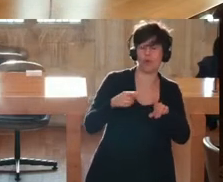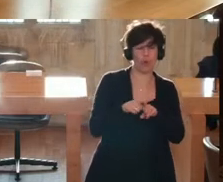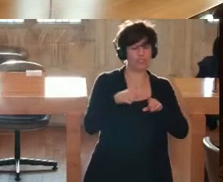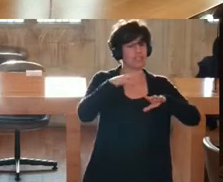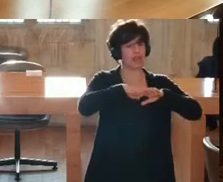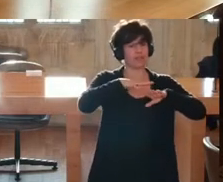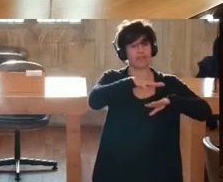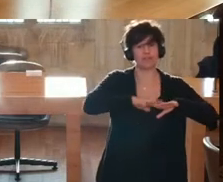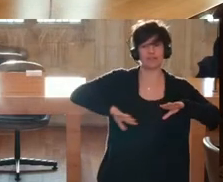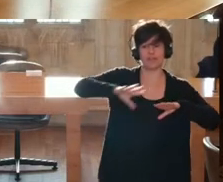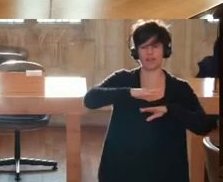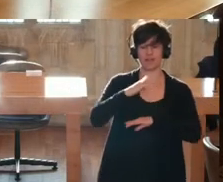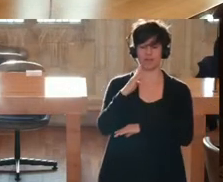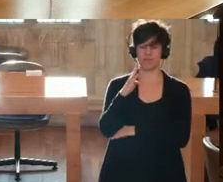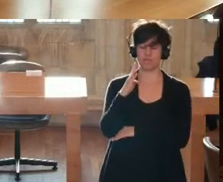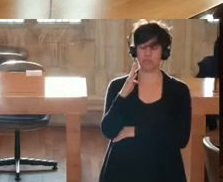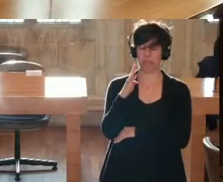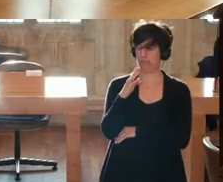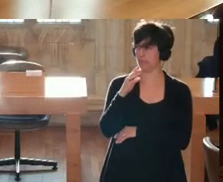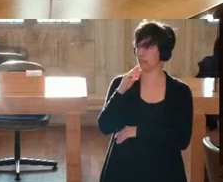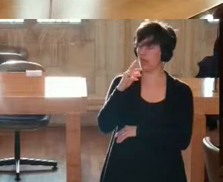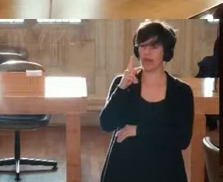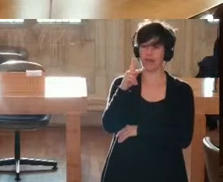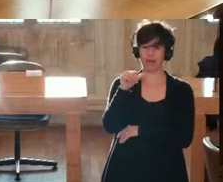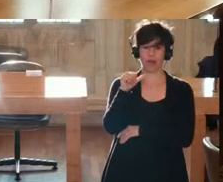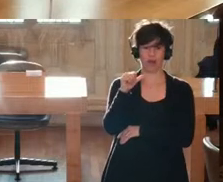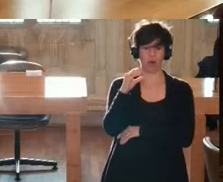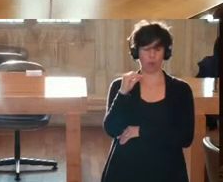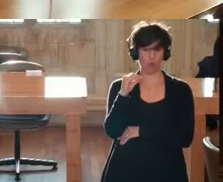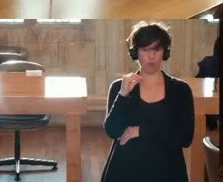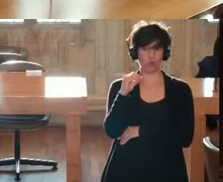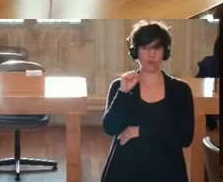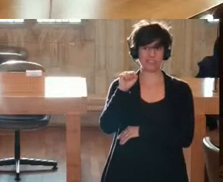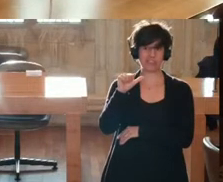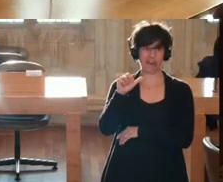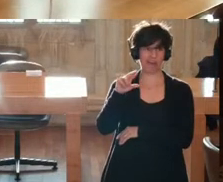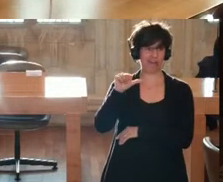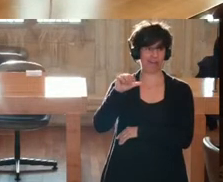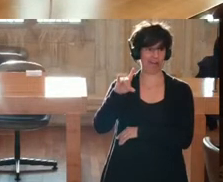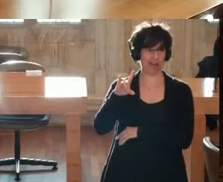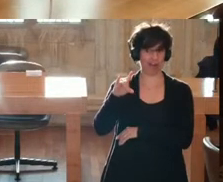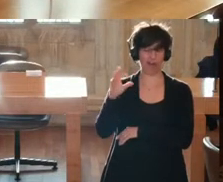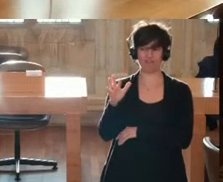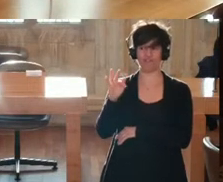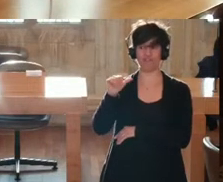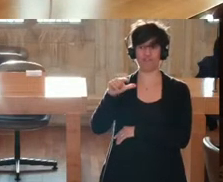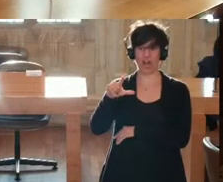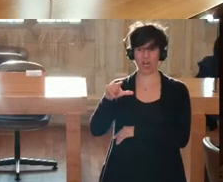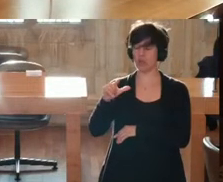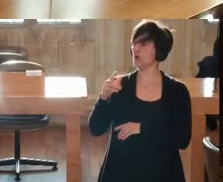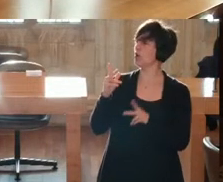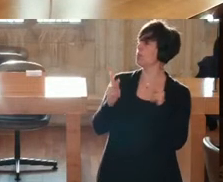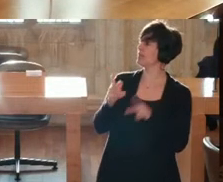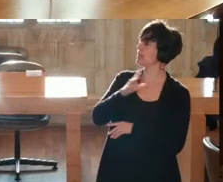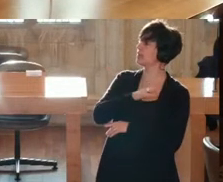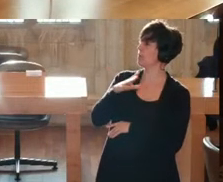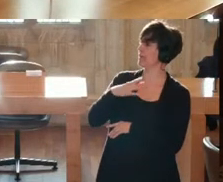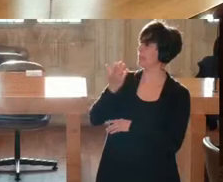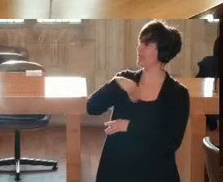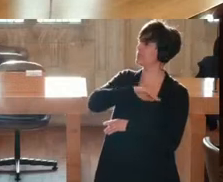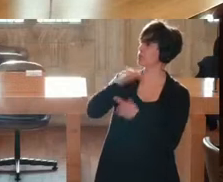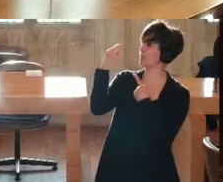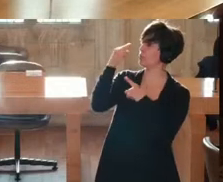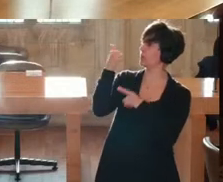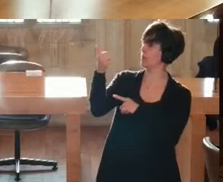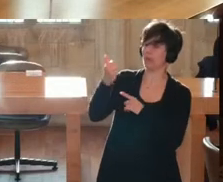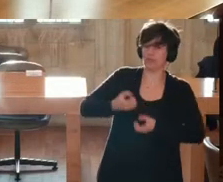de Kao-Sahara, Fal, à Thiès. Voilà, je pense que Cécile Cotenso pourrait vous en dire plus que moi, mais en tous les